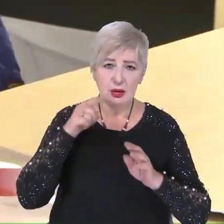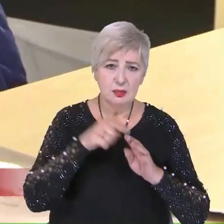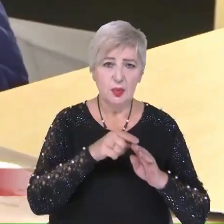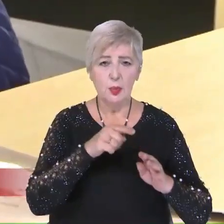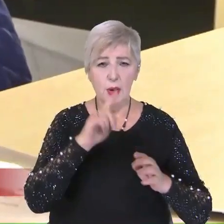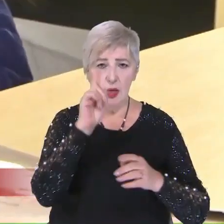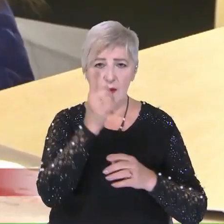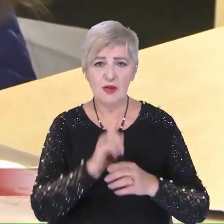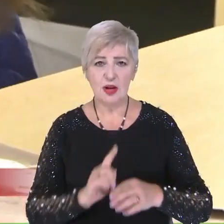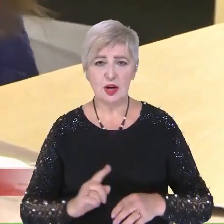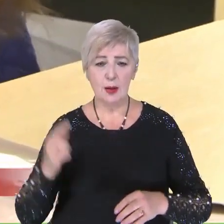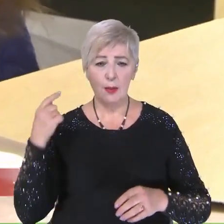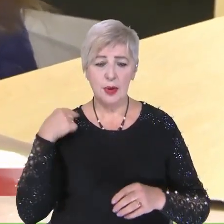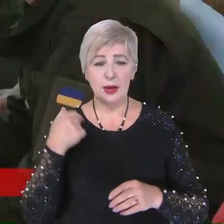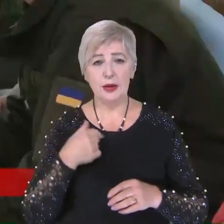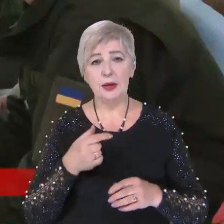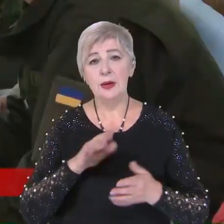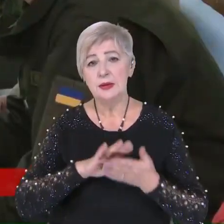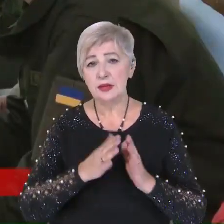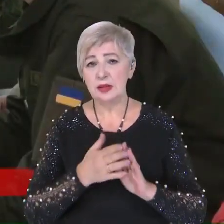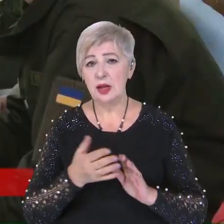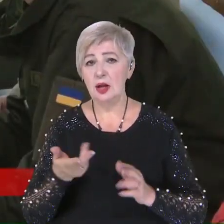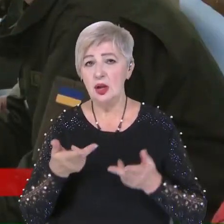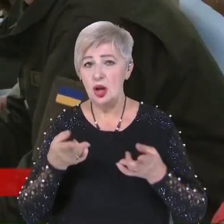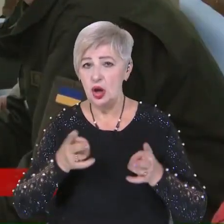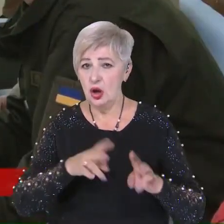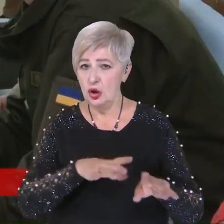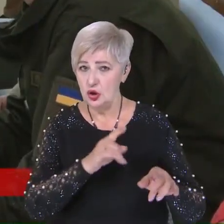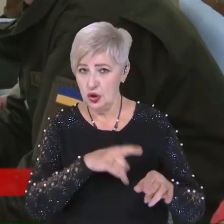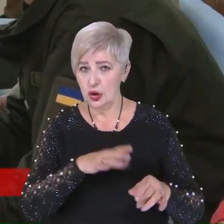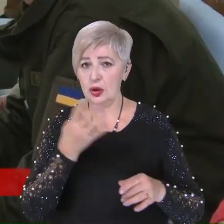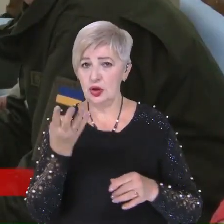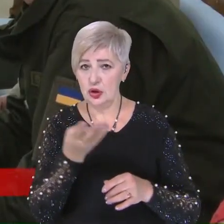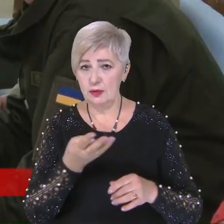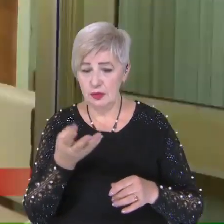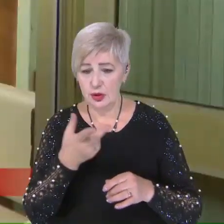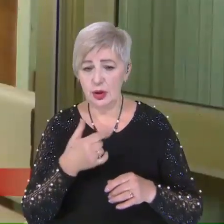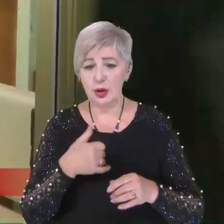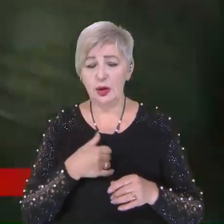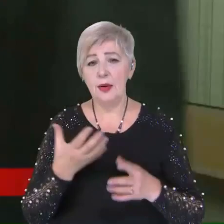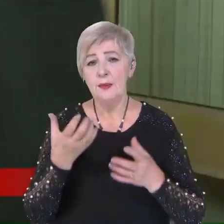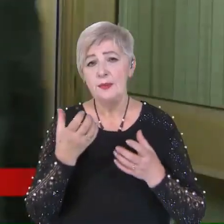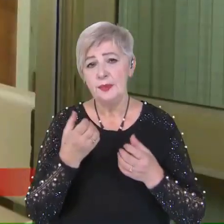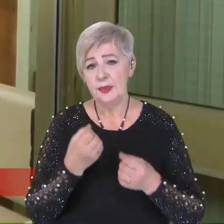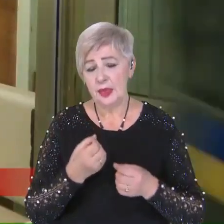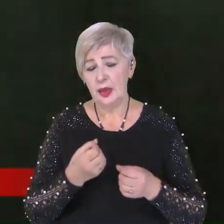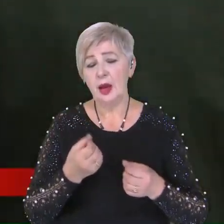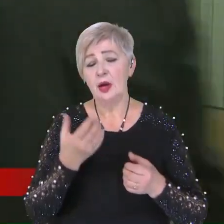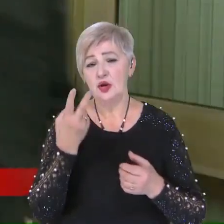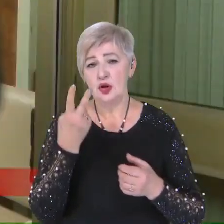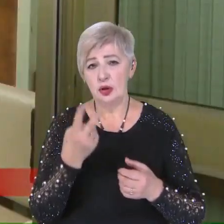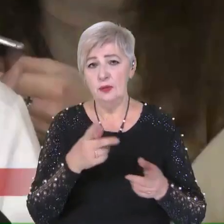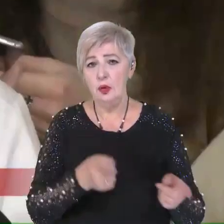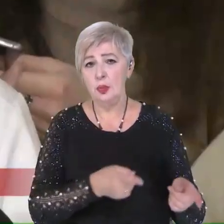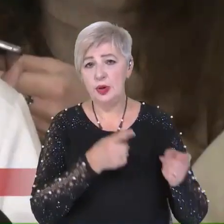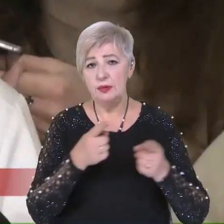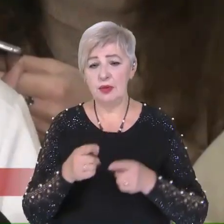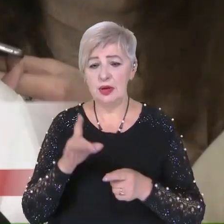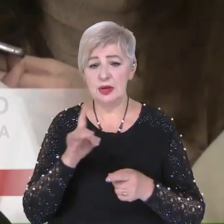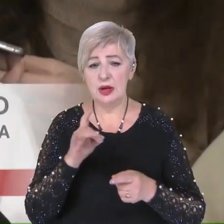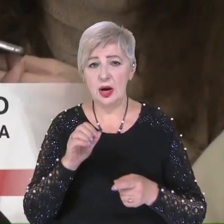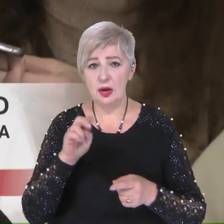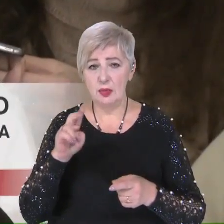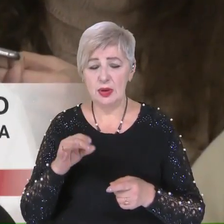наразі стабільний. Одного хлопця зняли з апарата ШВЛ, ще 2 перевели з реанімації до відділення.